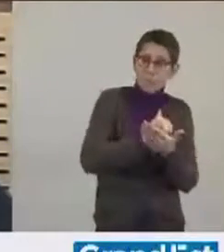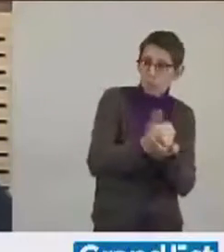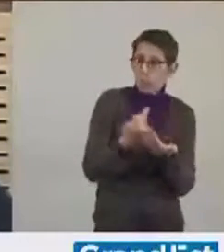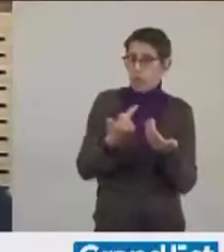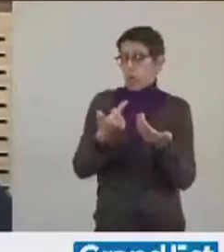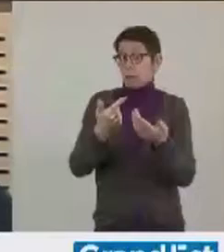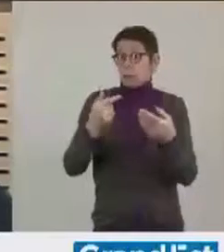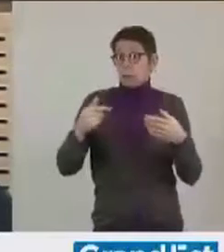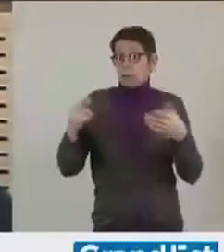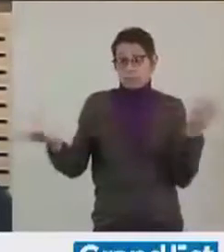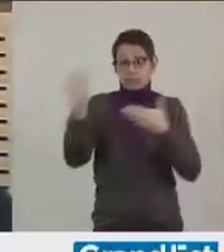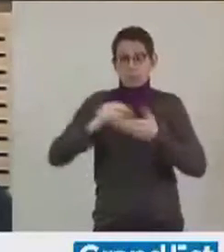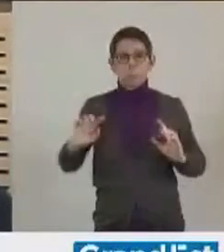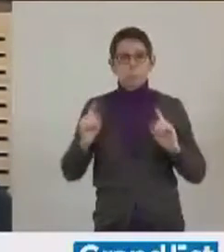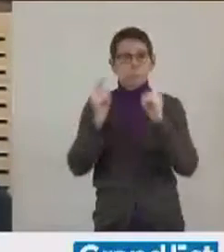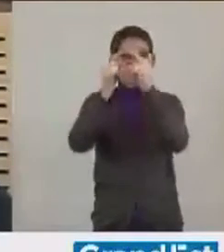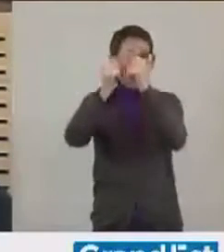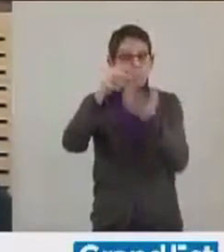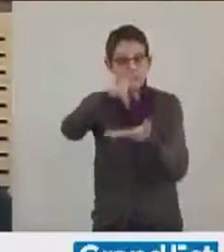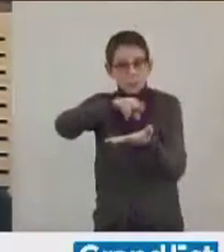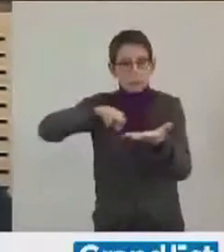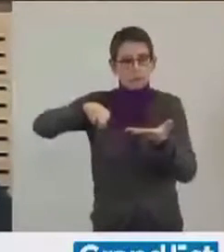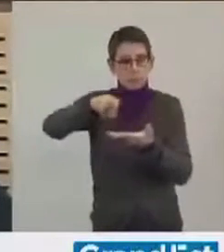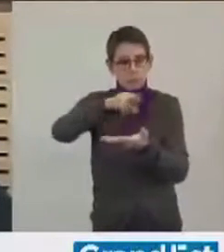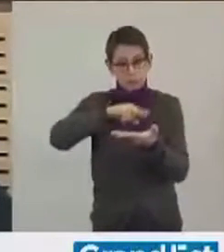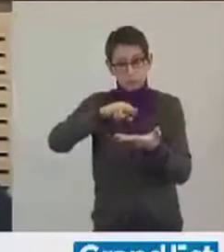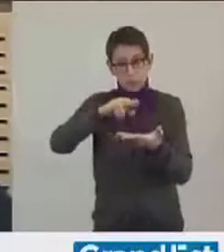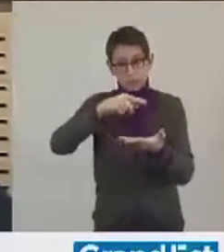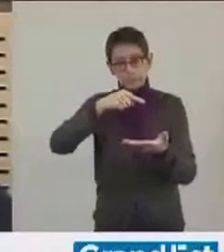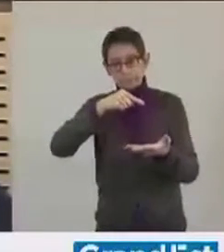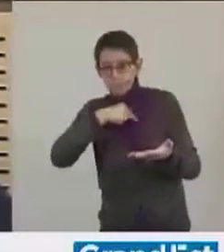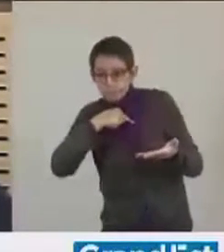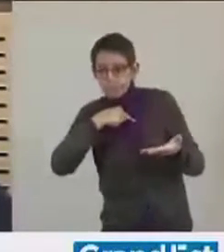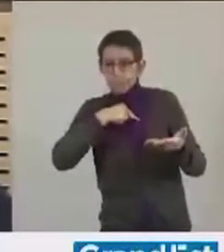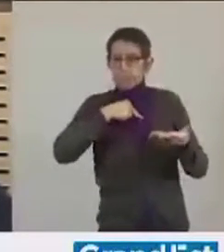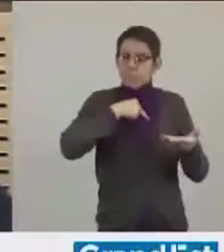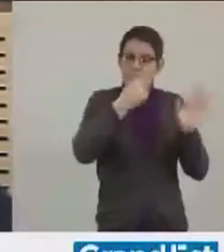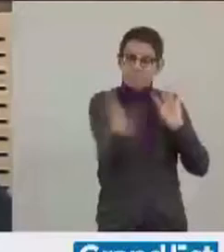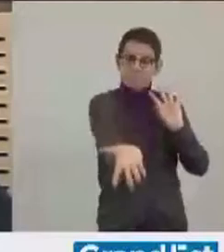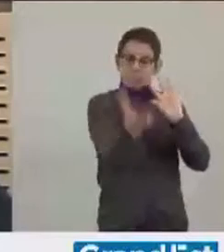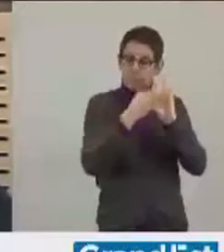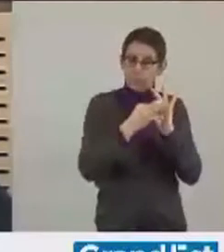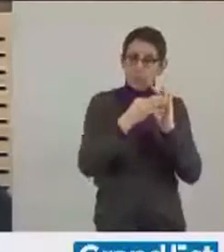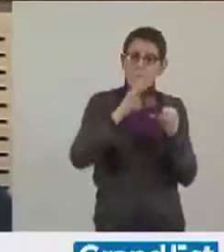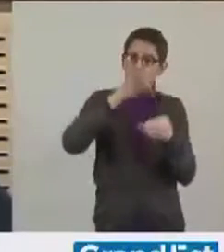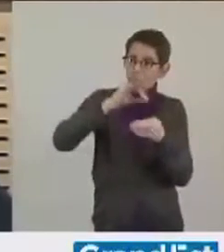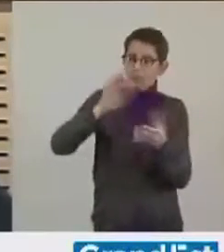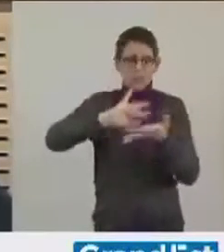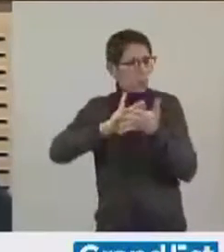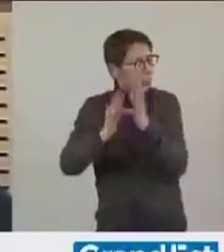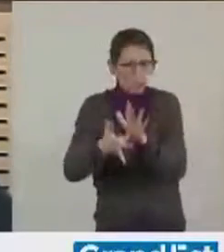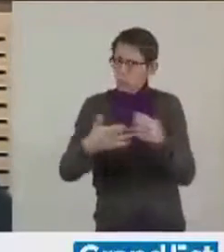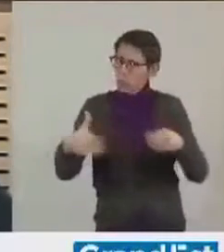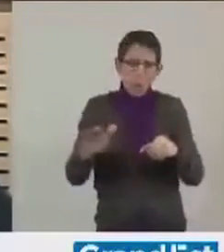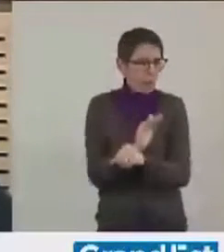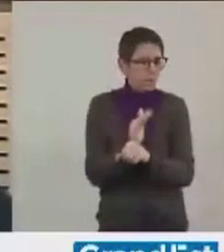régional, associé l'ensemble des élus, de la majorité et de l'opposition. Nous avons, je crois, eu un dialogue